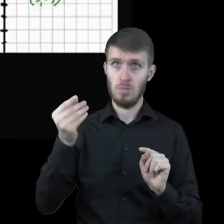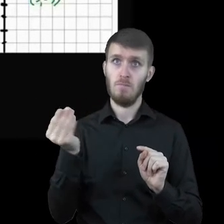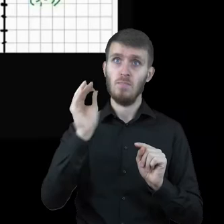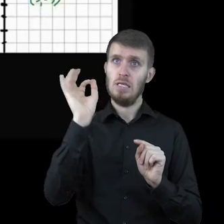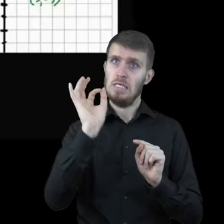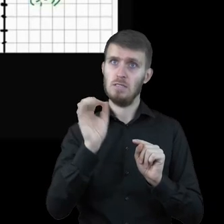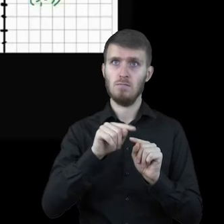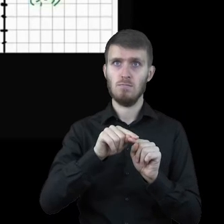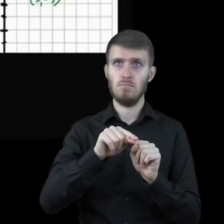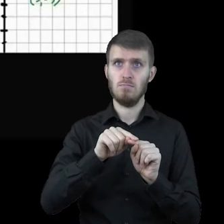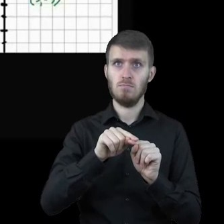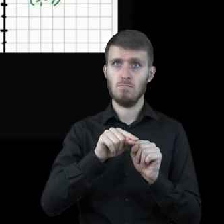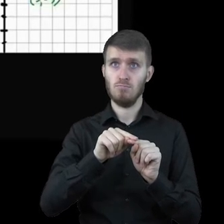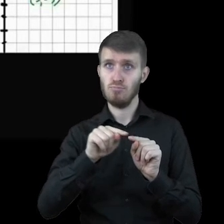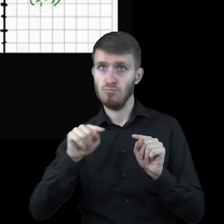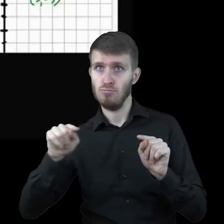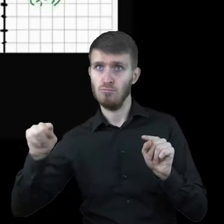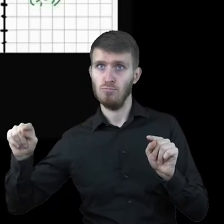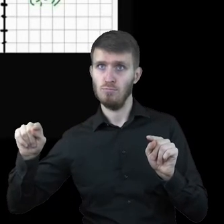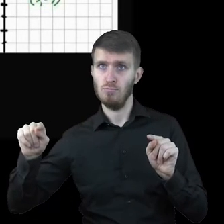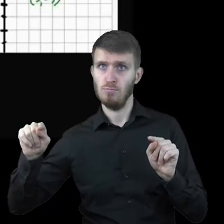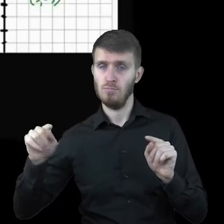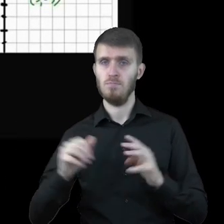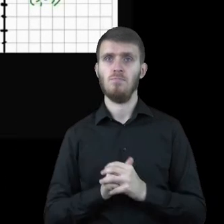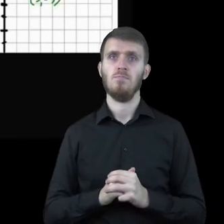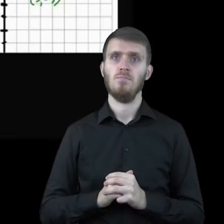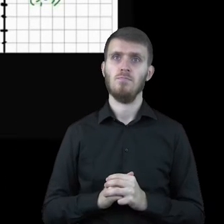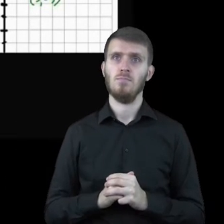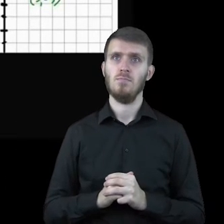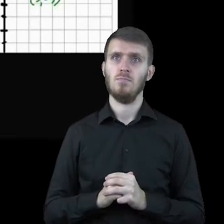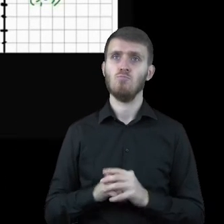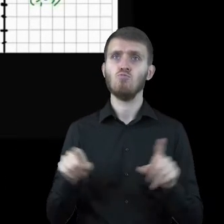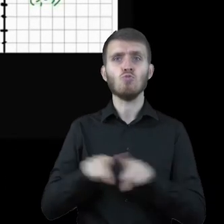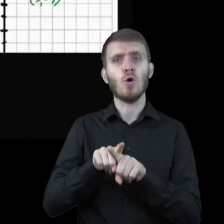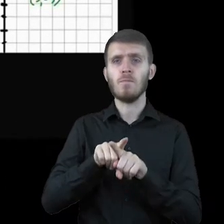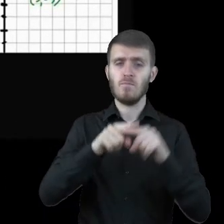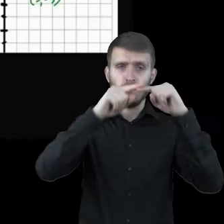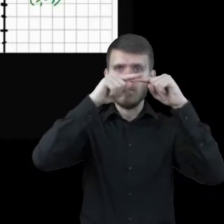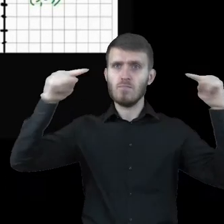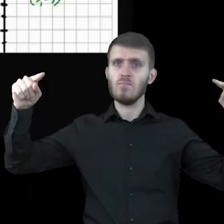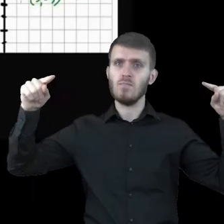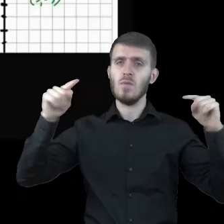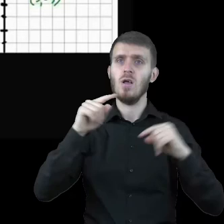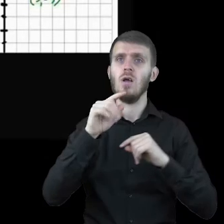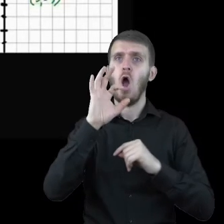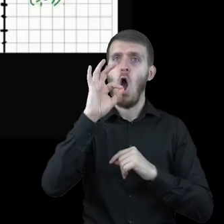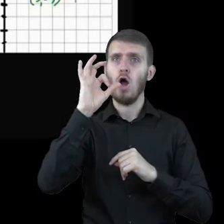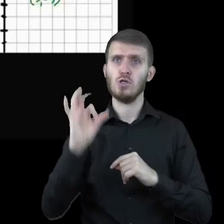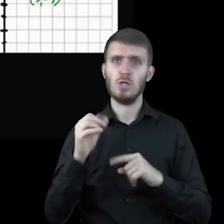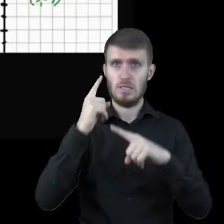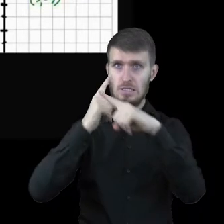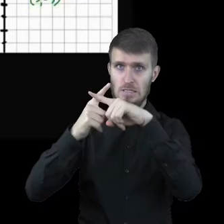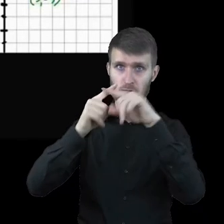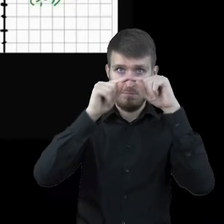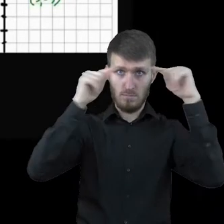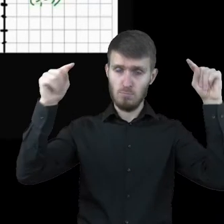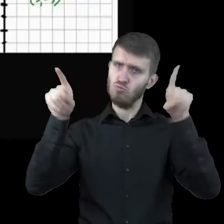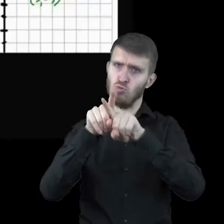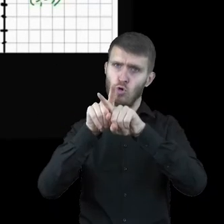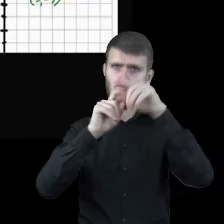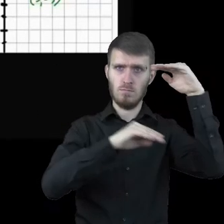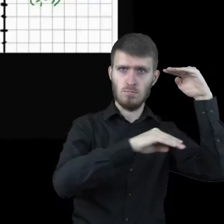go tutaj narysować. Jeżeli przez ten jeden punkt przeprowadzimy prostą poziomą, czyli równoległą do osi